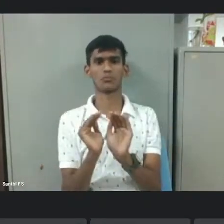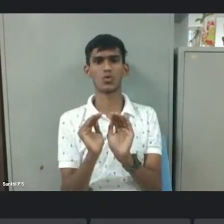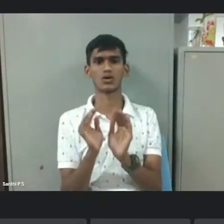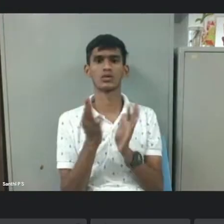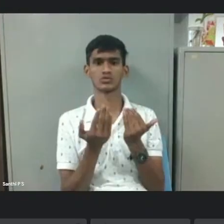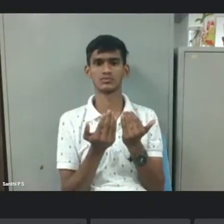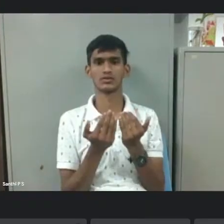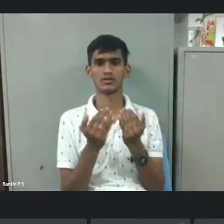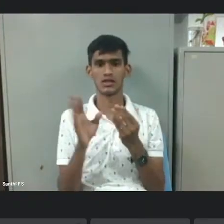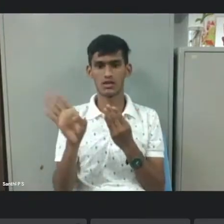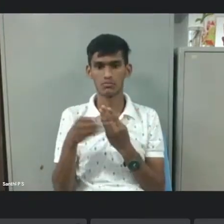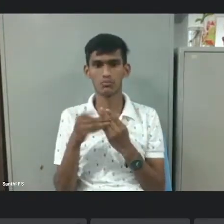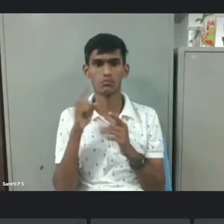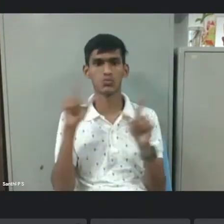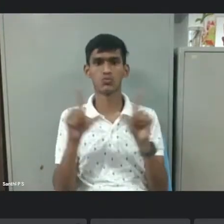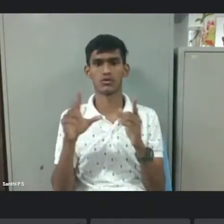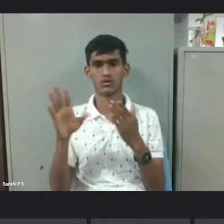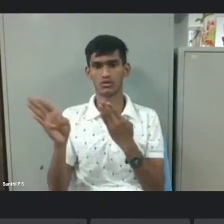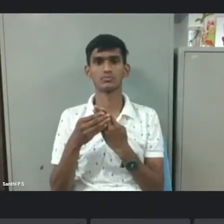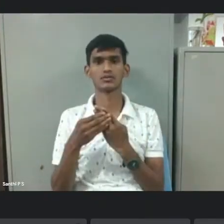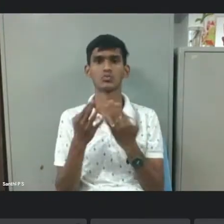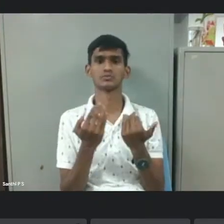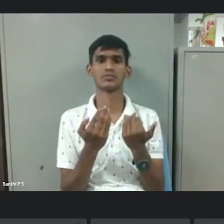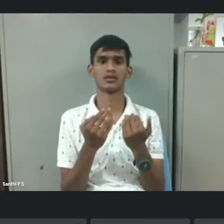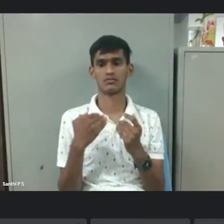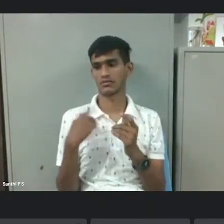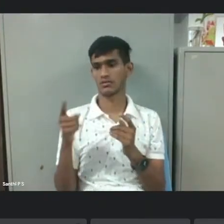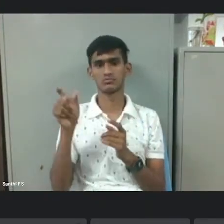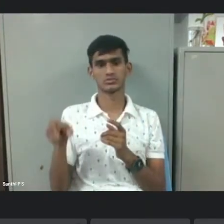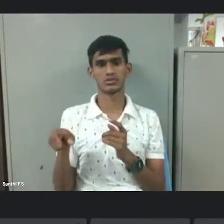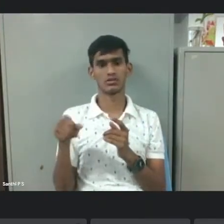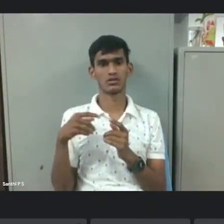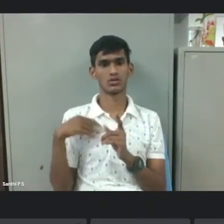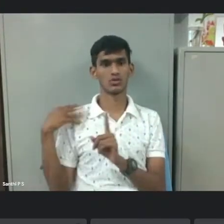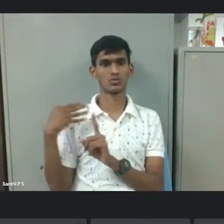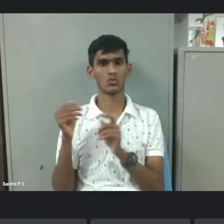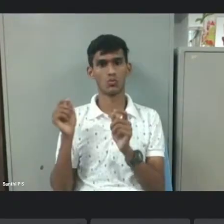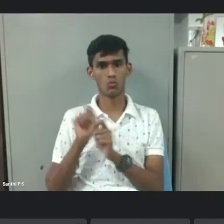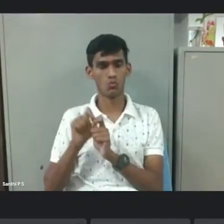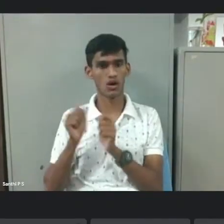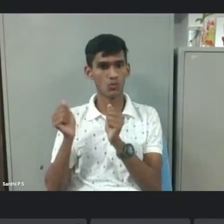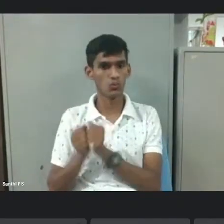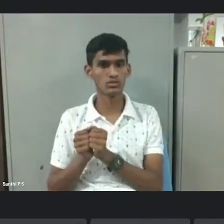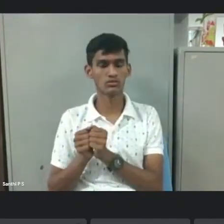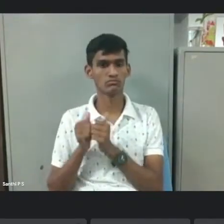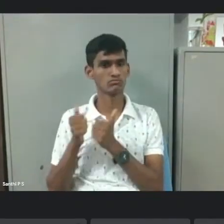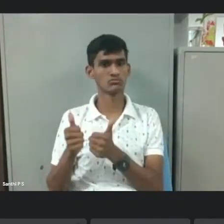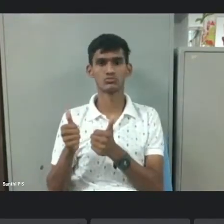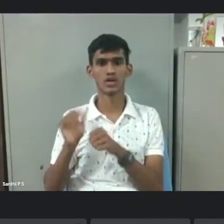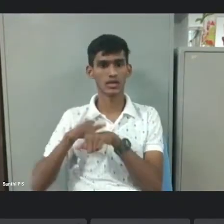എവിഡൻസ് ആണ്. നമ്മളിപ്പോ എന്റെ കൂടെ ഇന്നയാൾ വർക്ക് ചെയ്തിരുന്നു, അദ്ദേഹത്തിന് ഇത്രയും കഴിവുണ്ട് എന്ന് മറ്റൊരാളുടെ ഒരു സർട്ടിഫിക്കറ്റ് നമുക്ക്